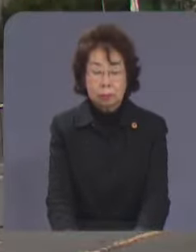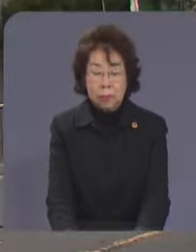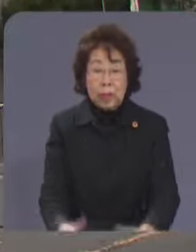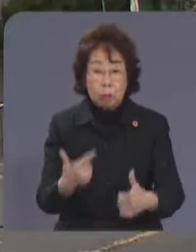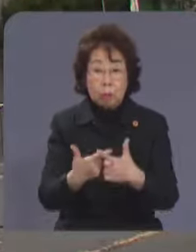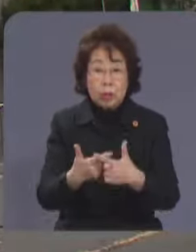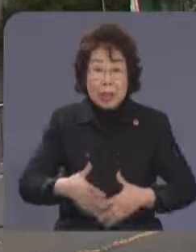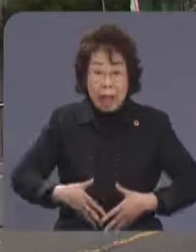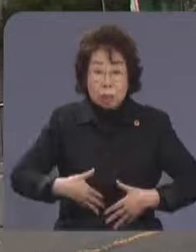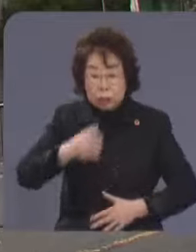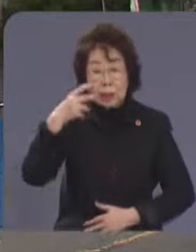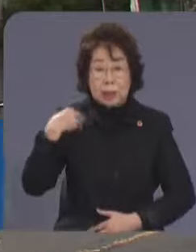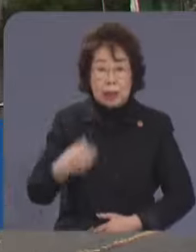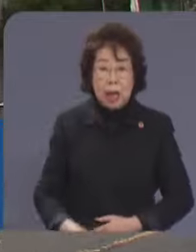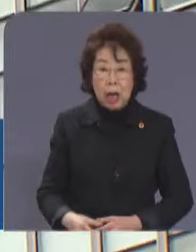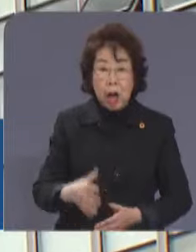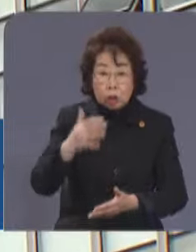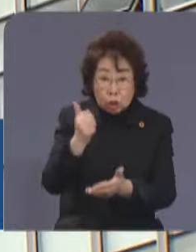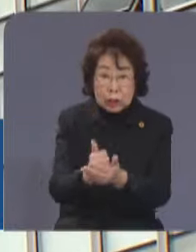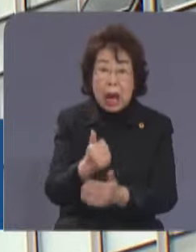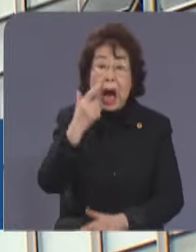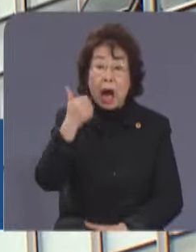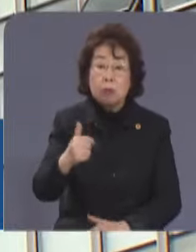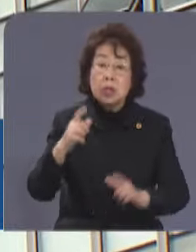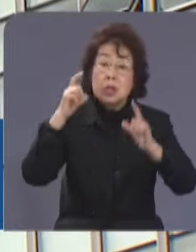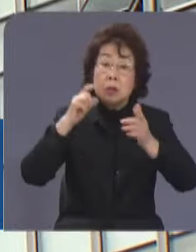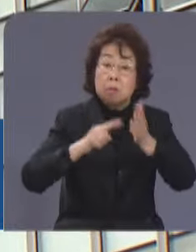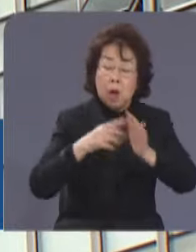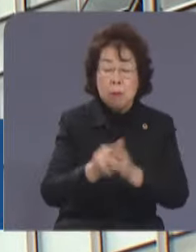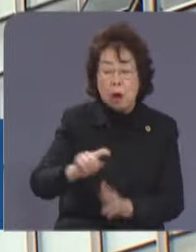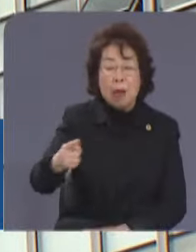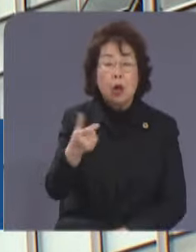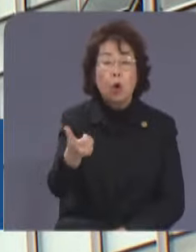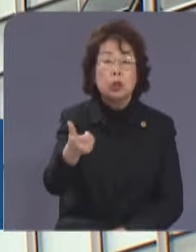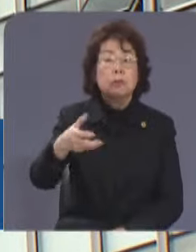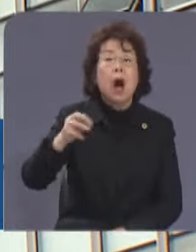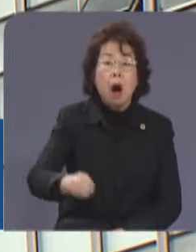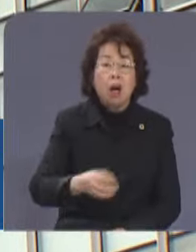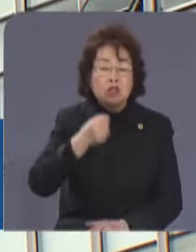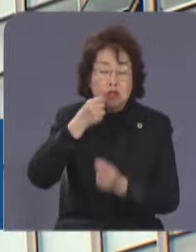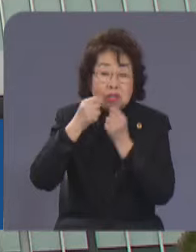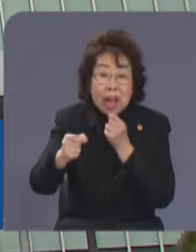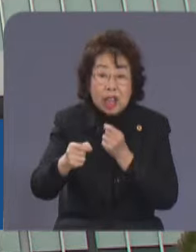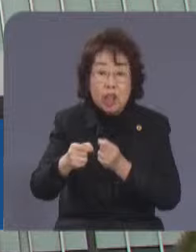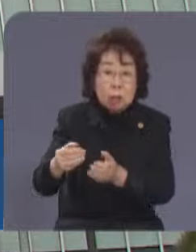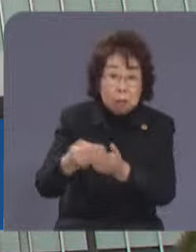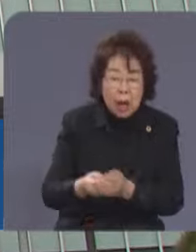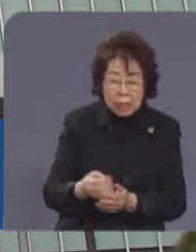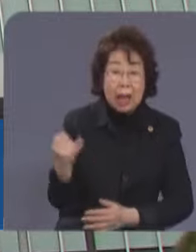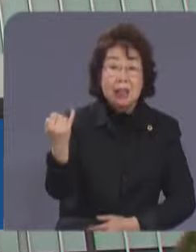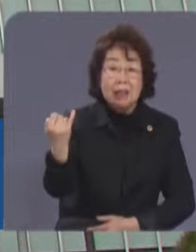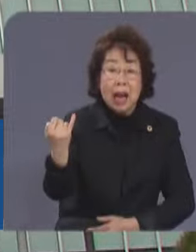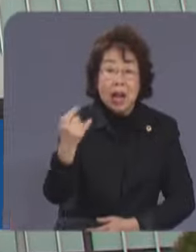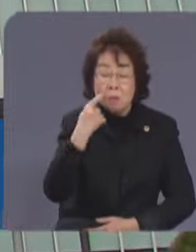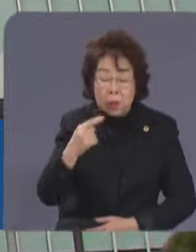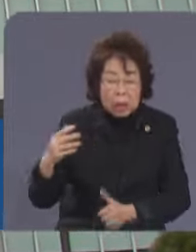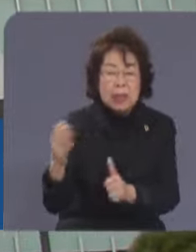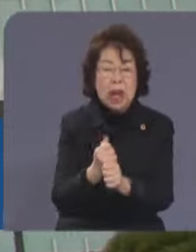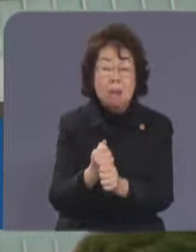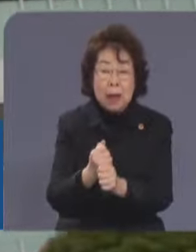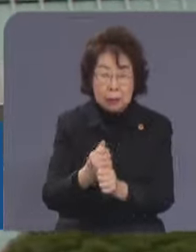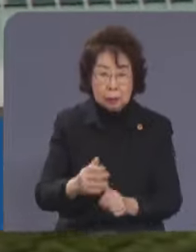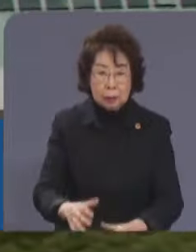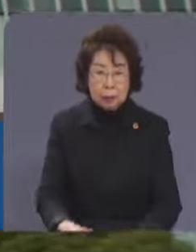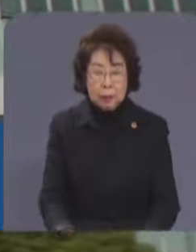부산 남부경찰서는 구청장을 지낸 아버지를 내세워 150억 원대 투자 사기를 벌인 혐의로 해당 여성에 대해